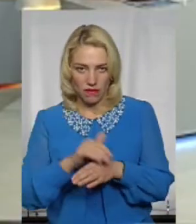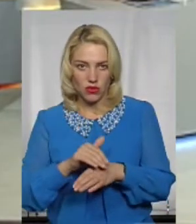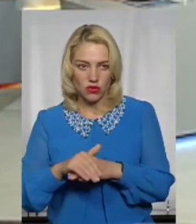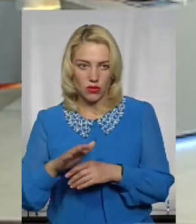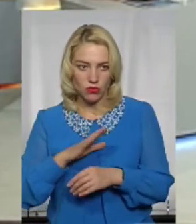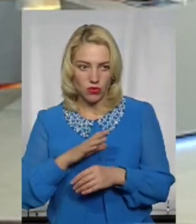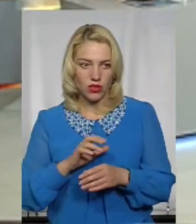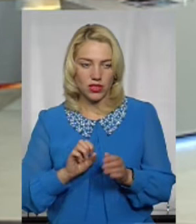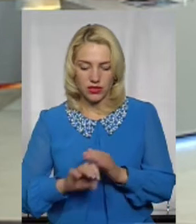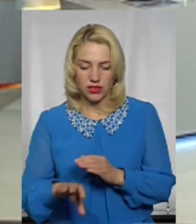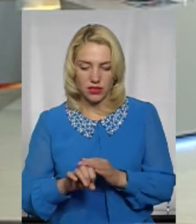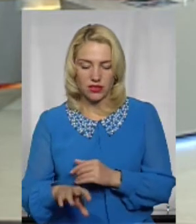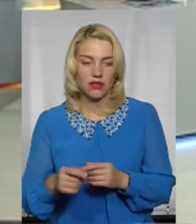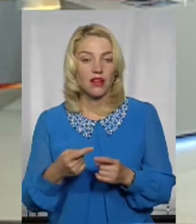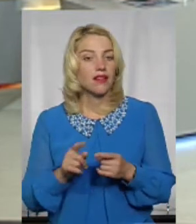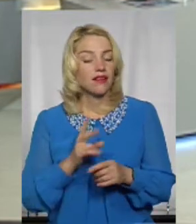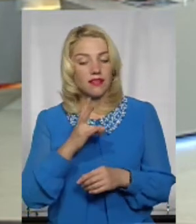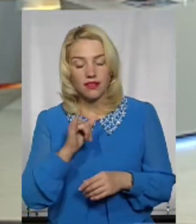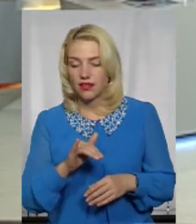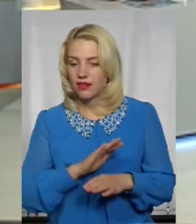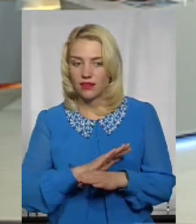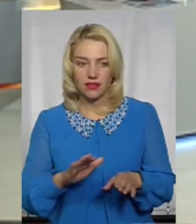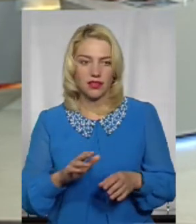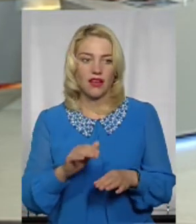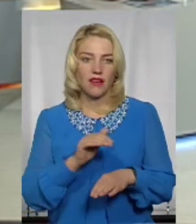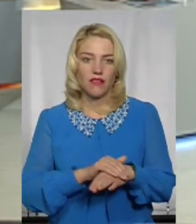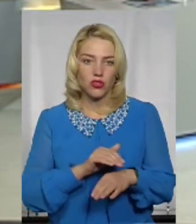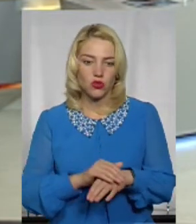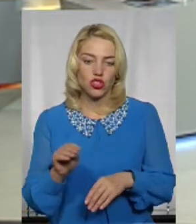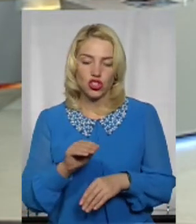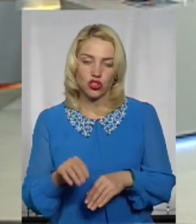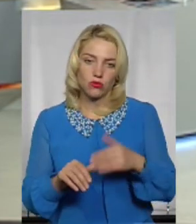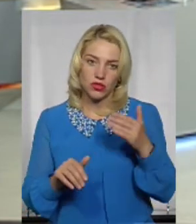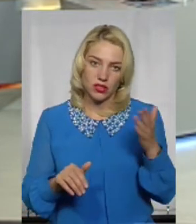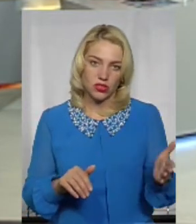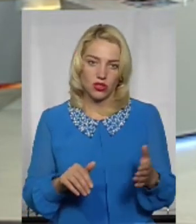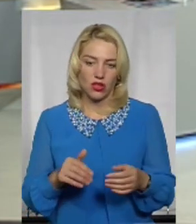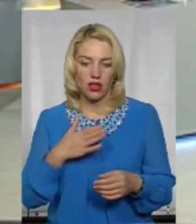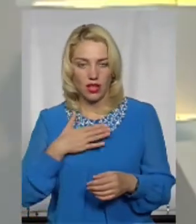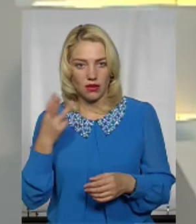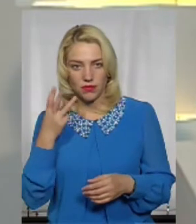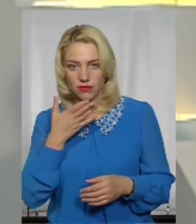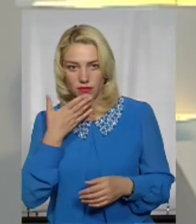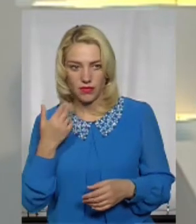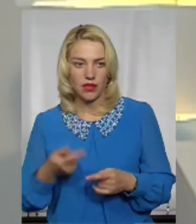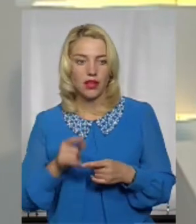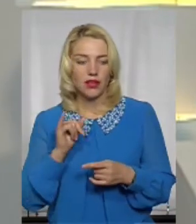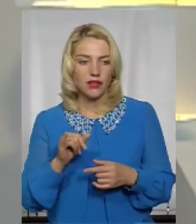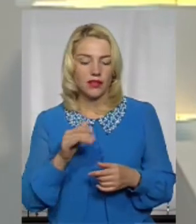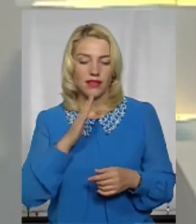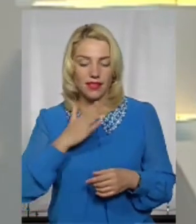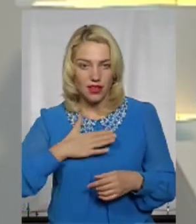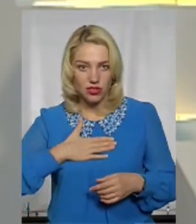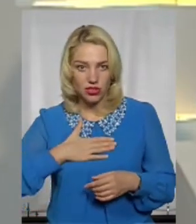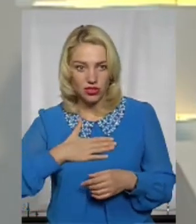такі залпові сліди? Ні, от в тому то і справа, що фіксують на житомирській стороні. І я ще хочу додати до того, що все-таки на